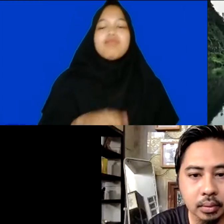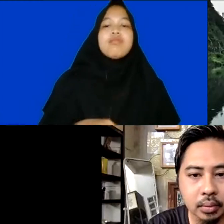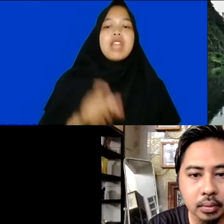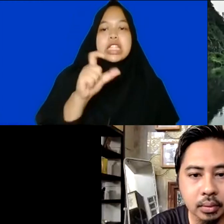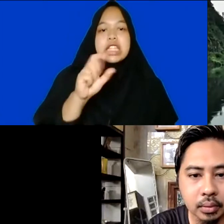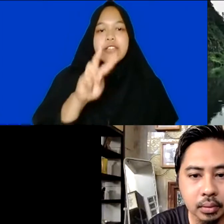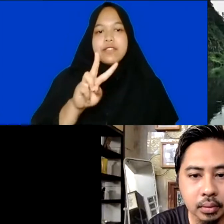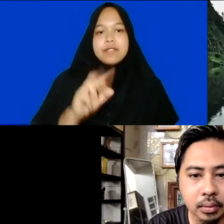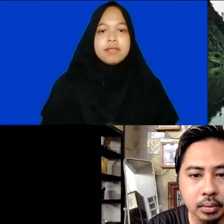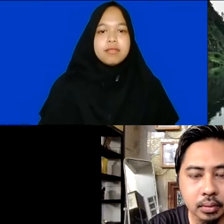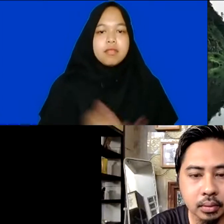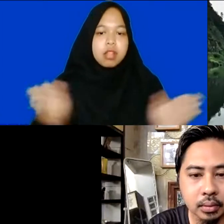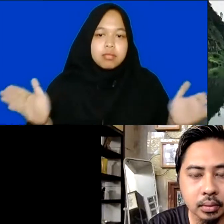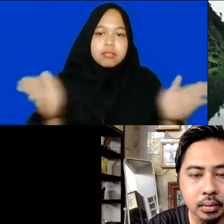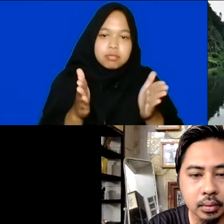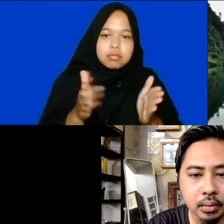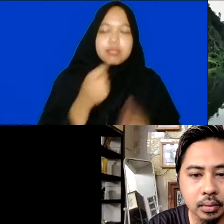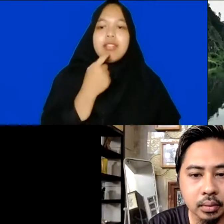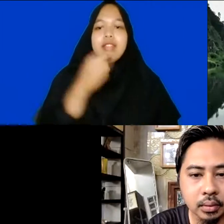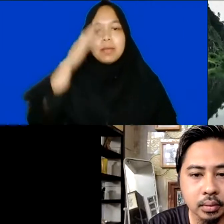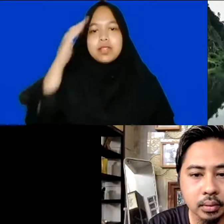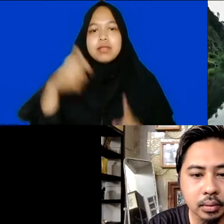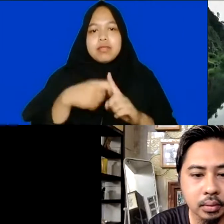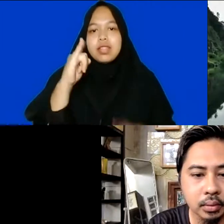Oke. Mas Oki Raimonta lahir pada